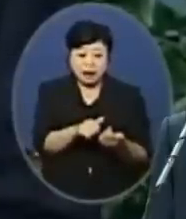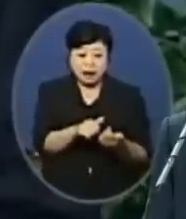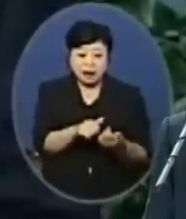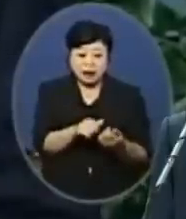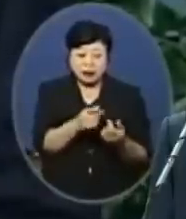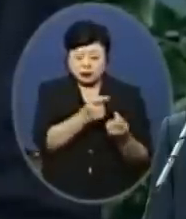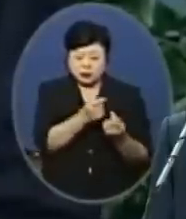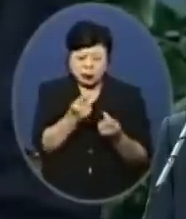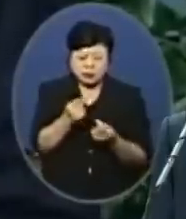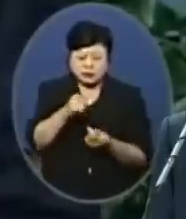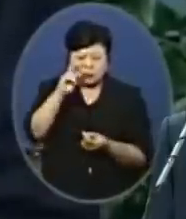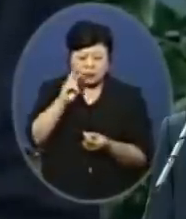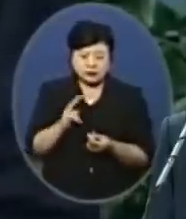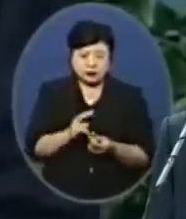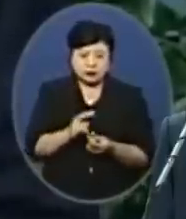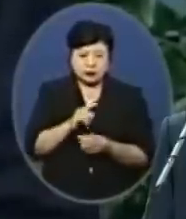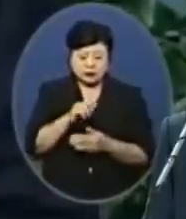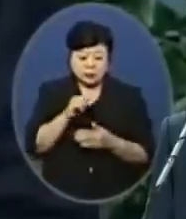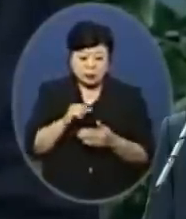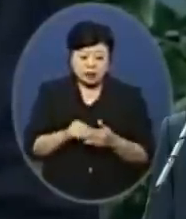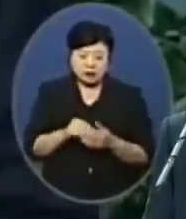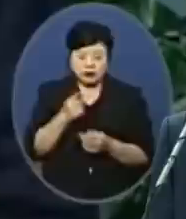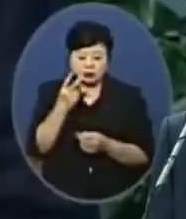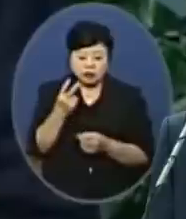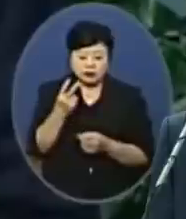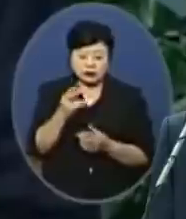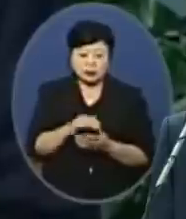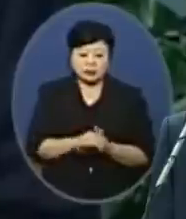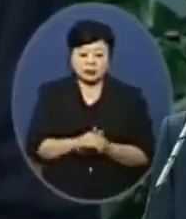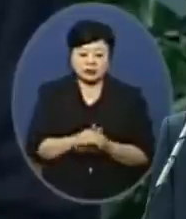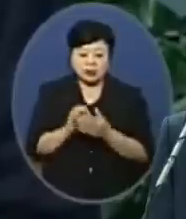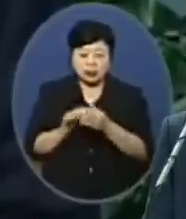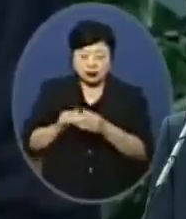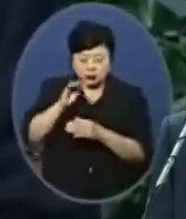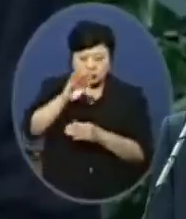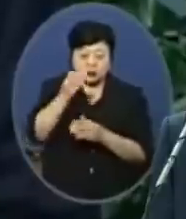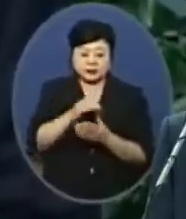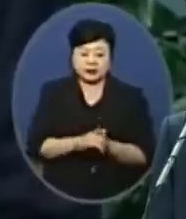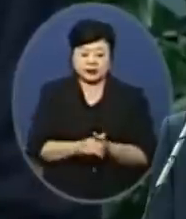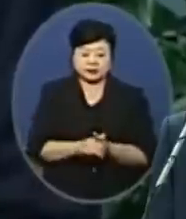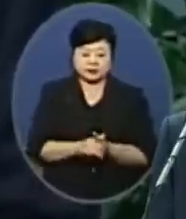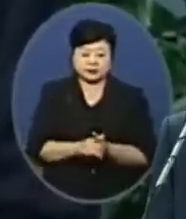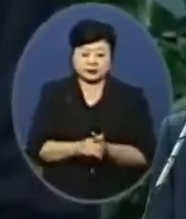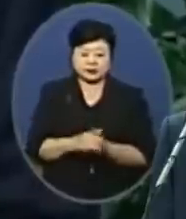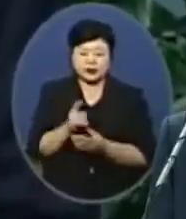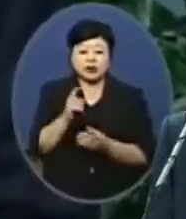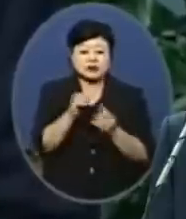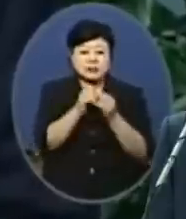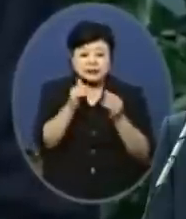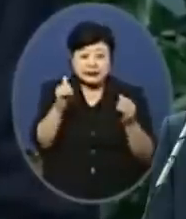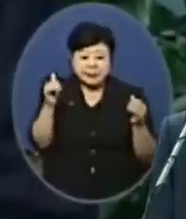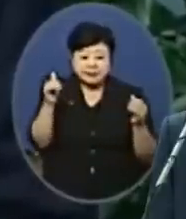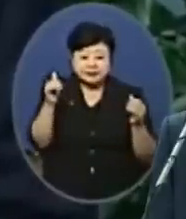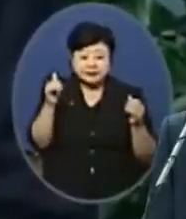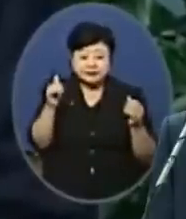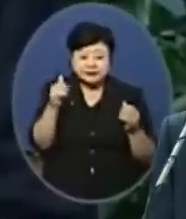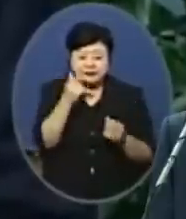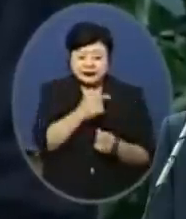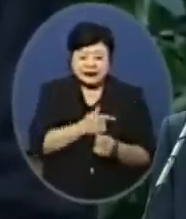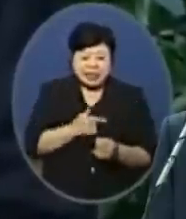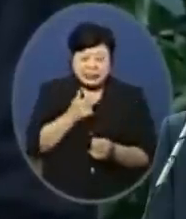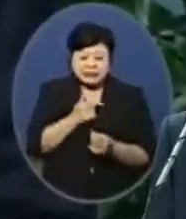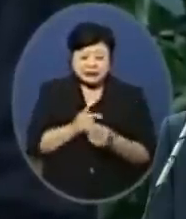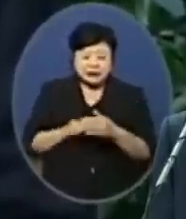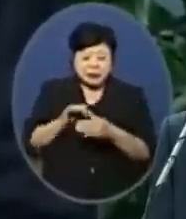동시에 우리의 가슴 속에서 넘치납니다. 어떤 사람은 가슴에서